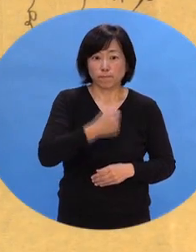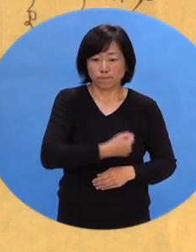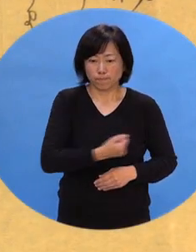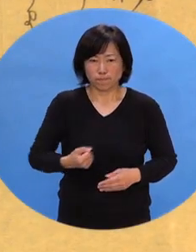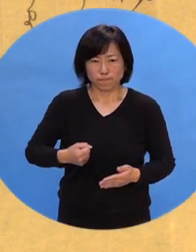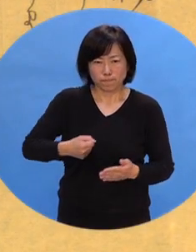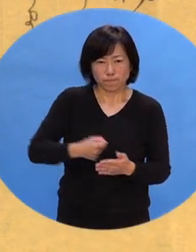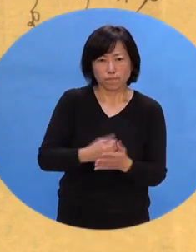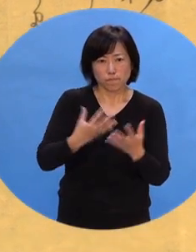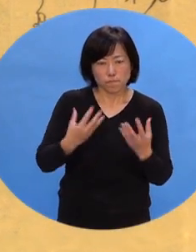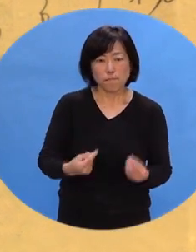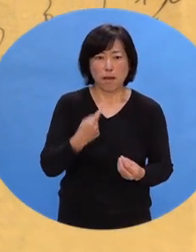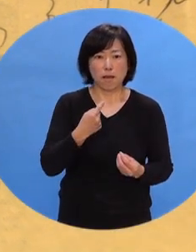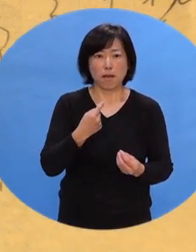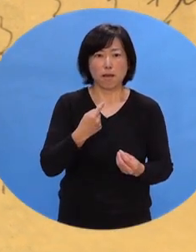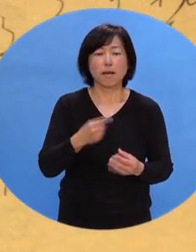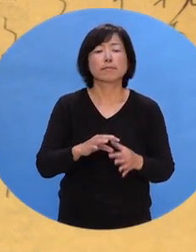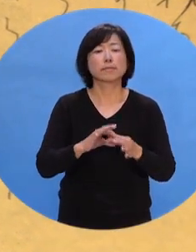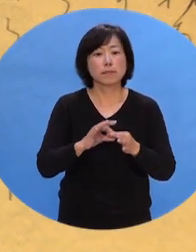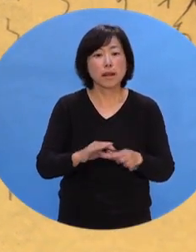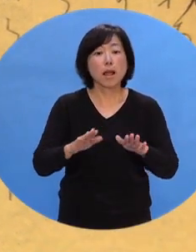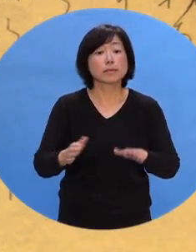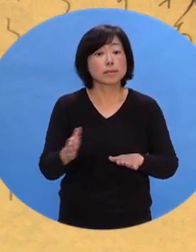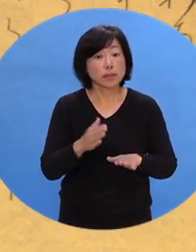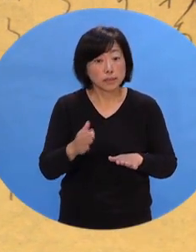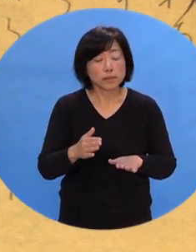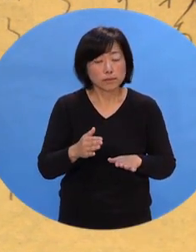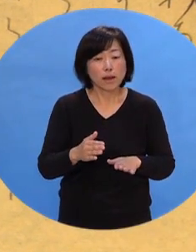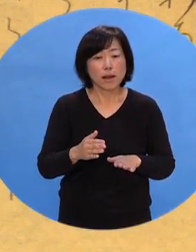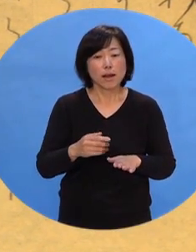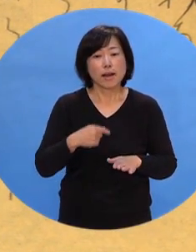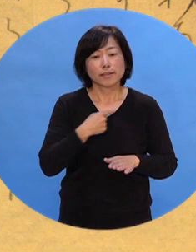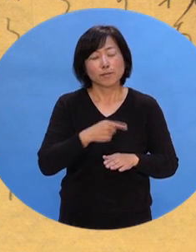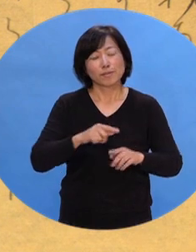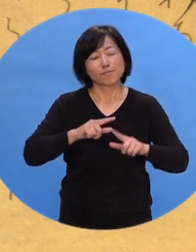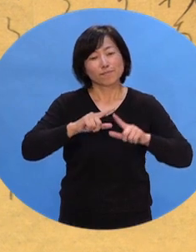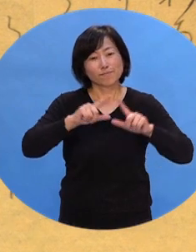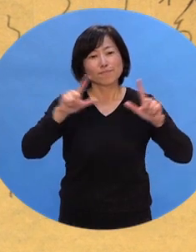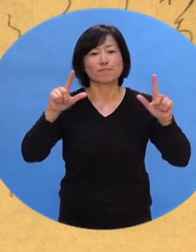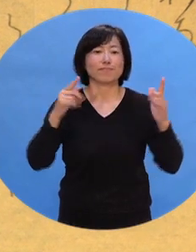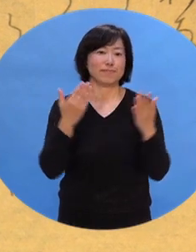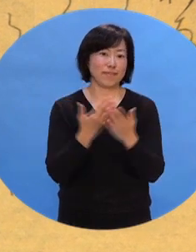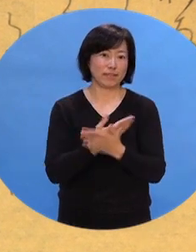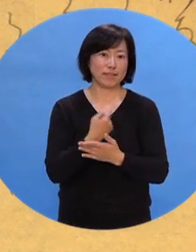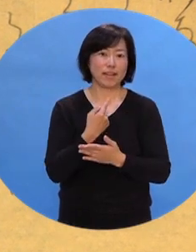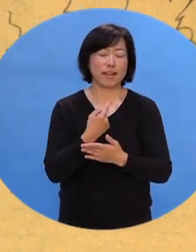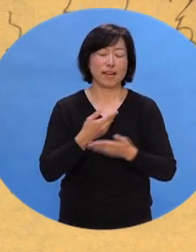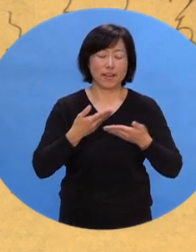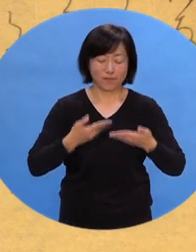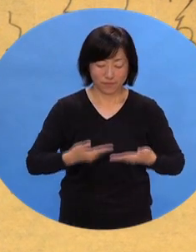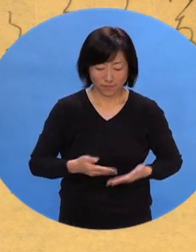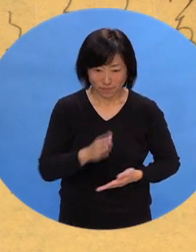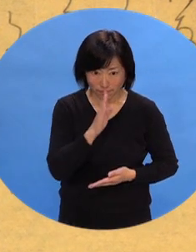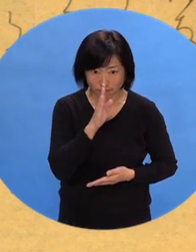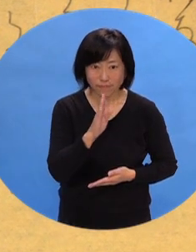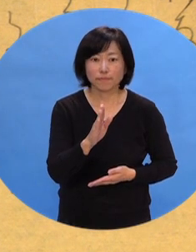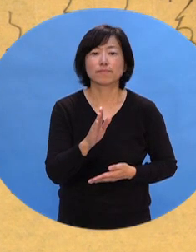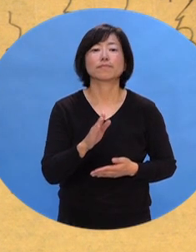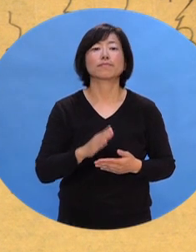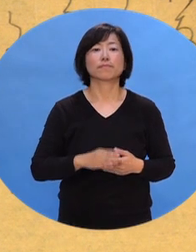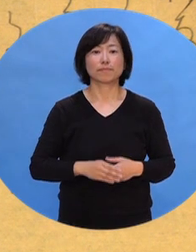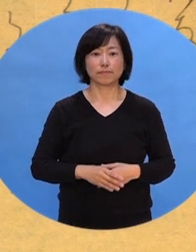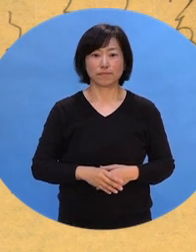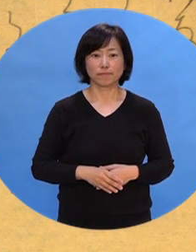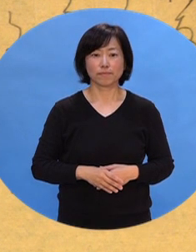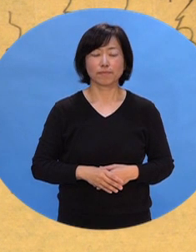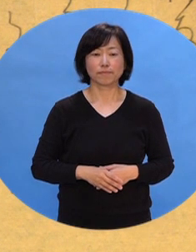決心と覚悟がつきましたので、この頃はまた元のように朗らかになりましたから、どうぞご安心遊ば